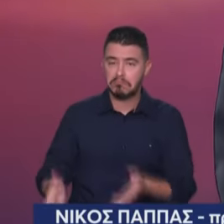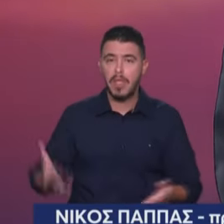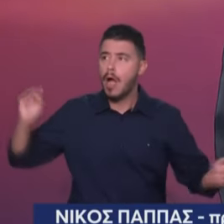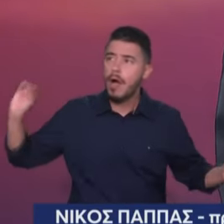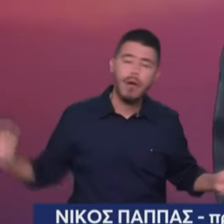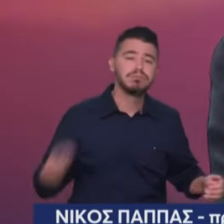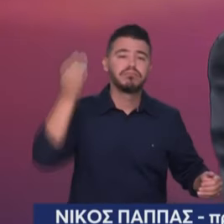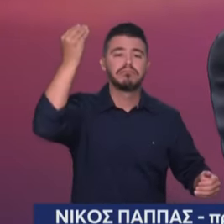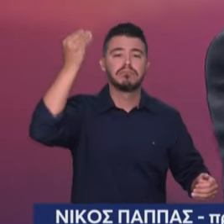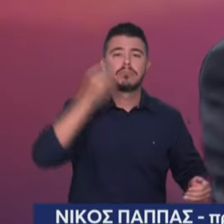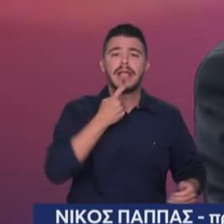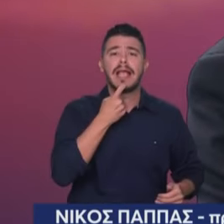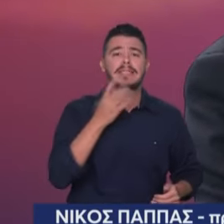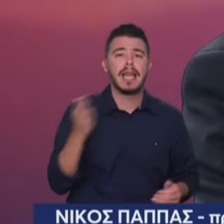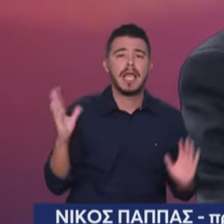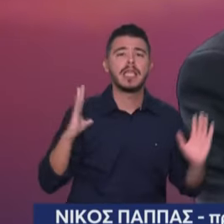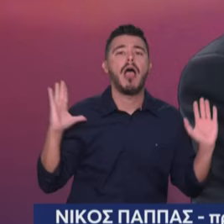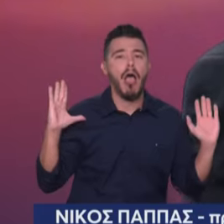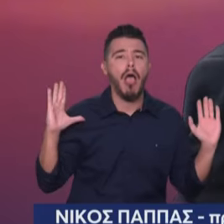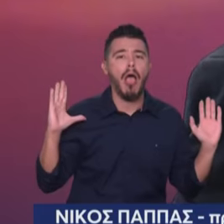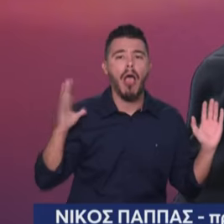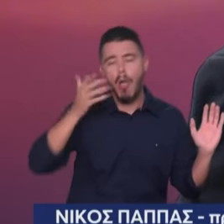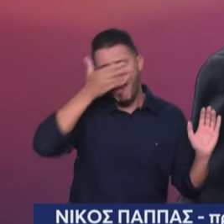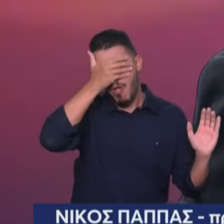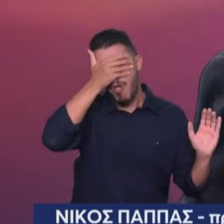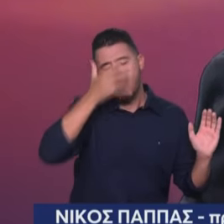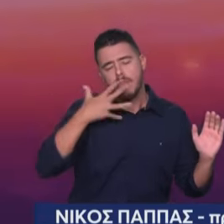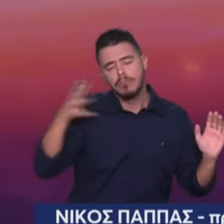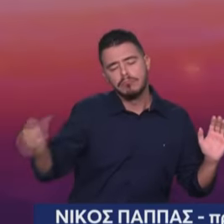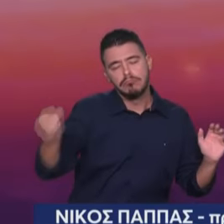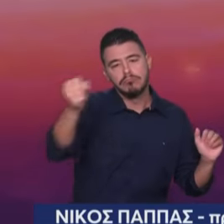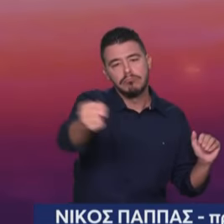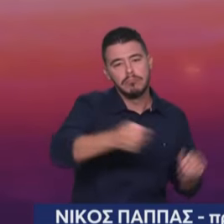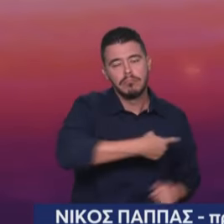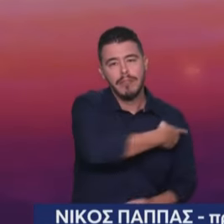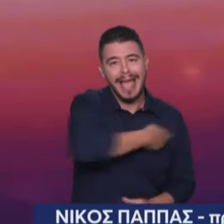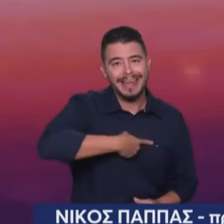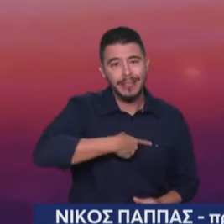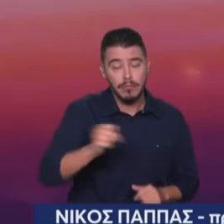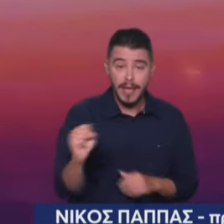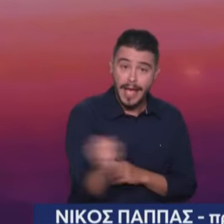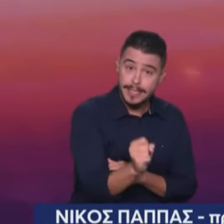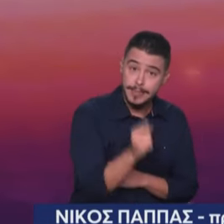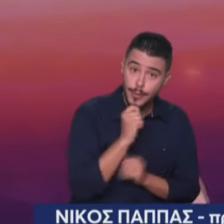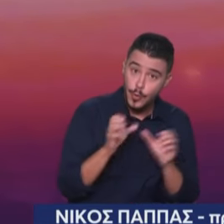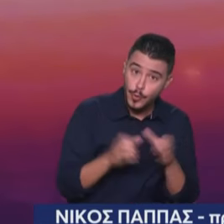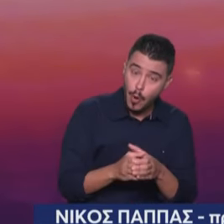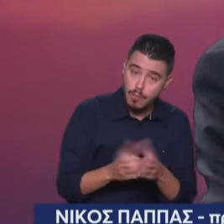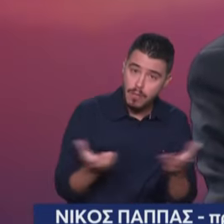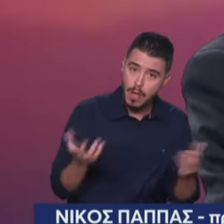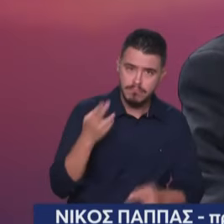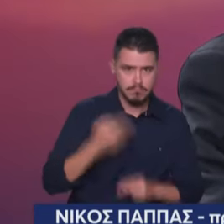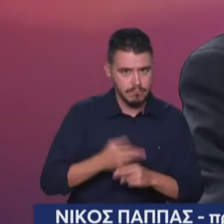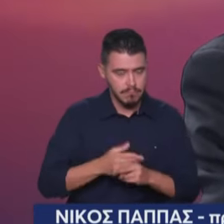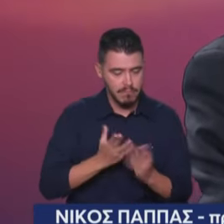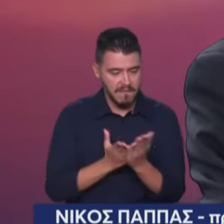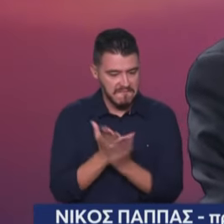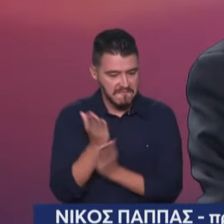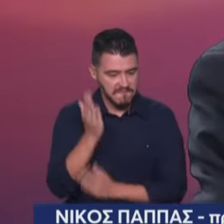Κασελάκης από το πουθενά και είπατε αυτόν θα τον κάνουμε αρχικό. Σε ένα αριστερό κόμμα, το οποίο προφανώς έχει άλλες αξίες, άλλες